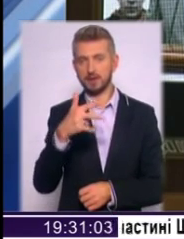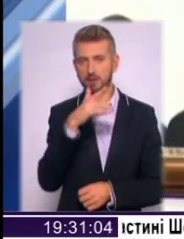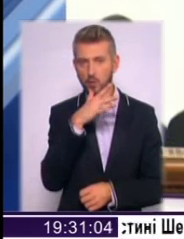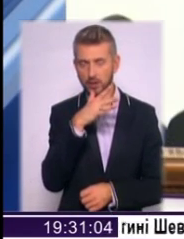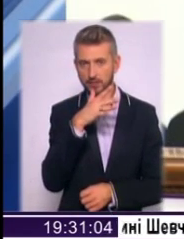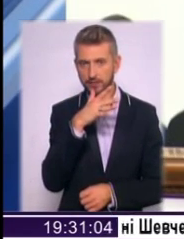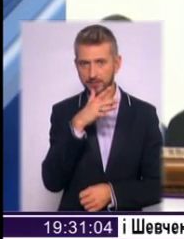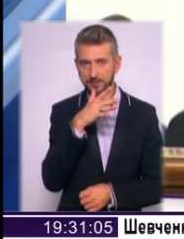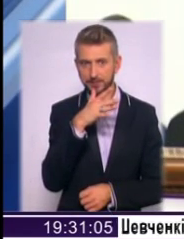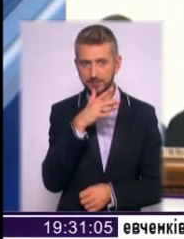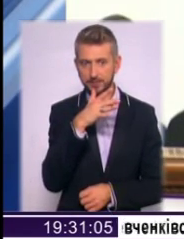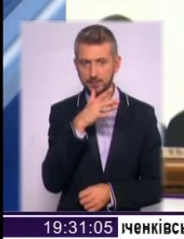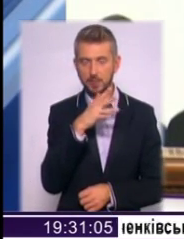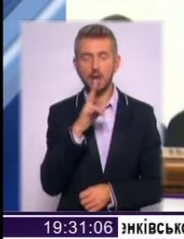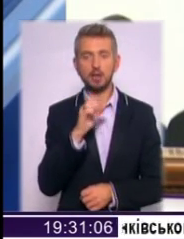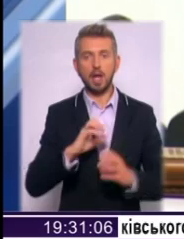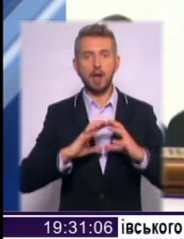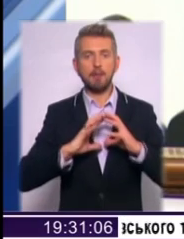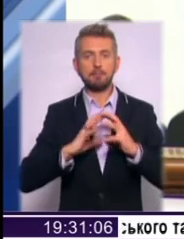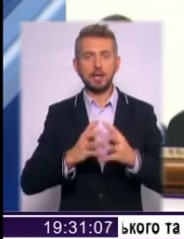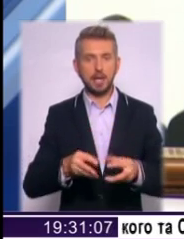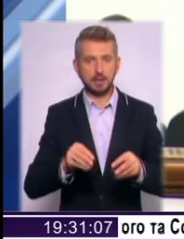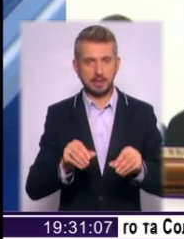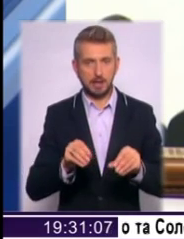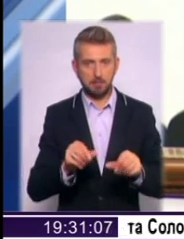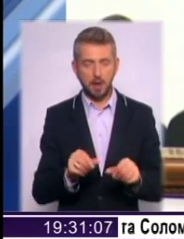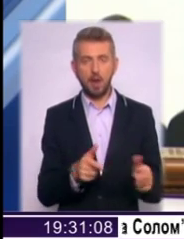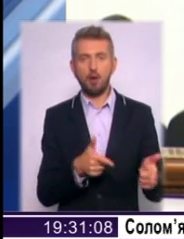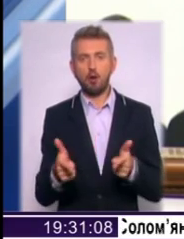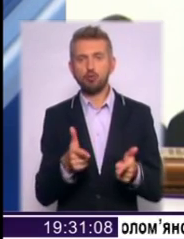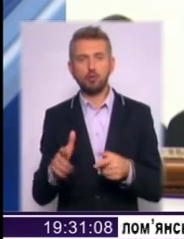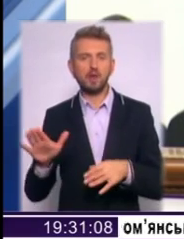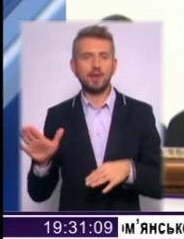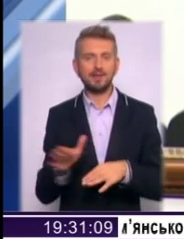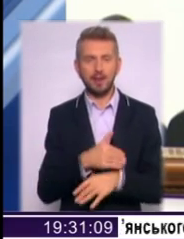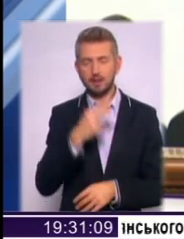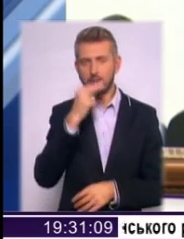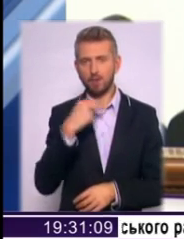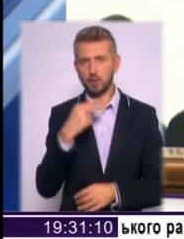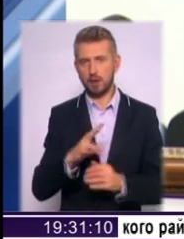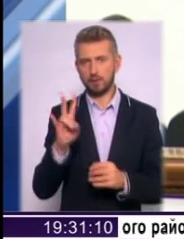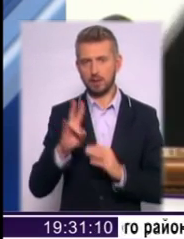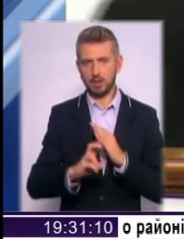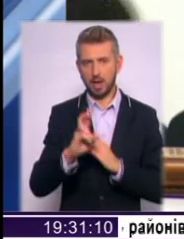років на планеті Земля готуються знести православний храм.